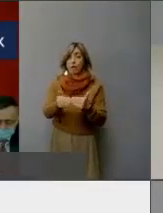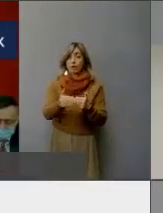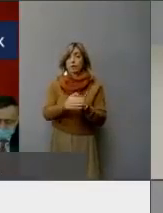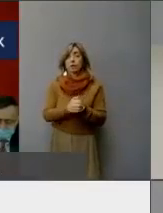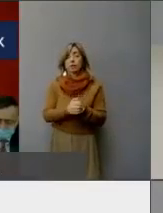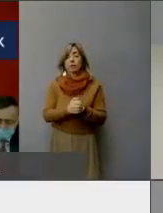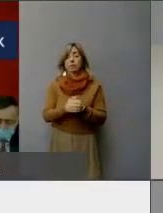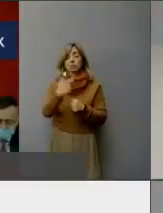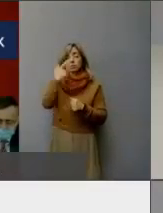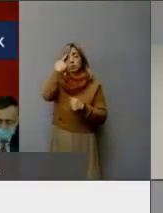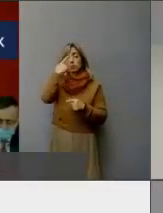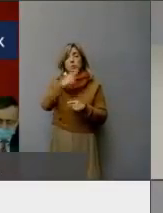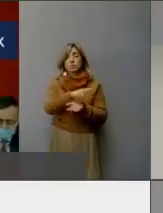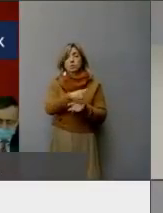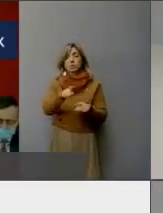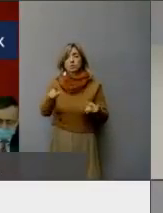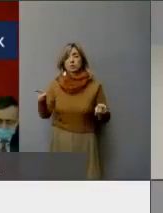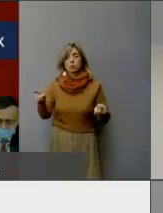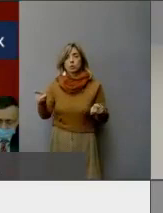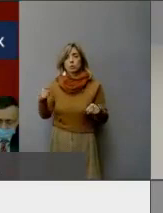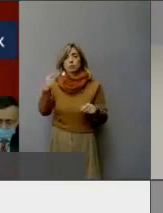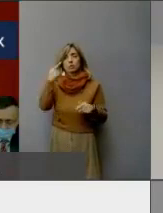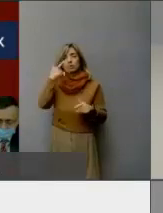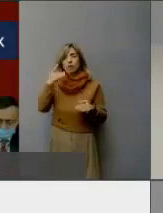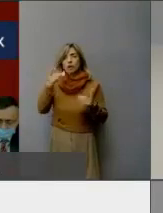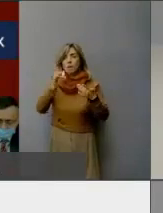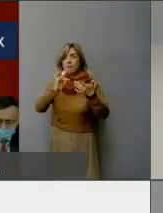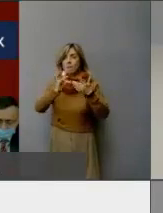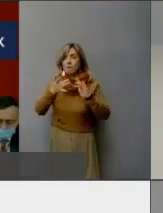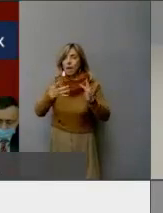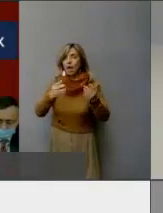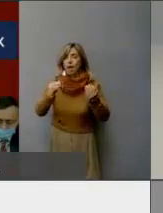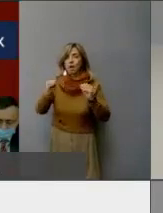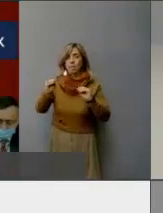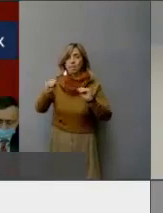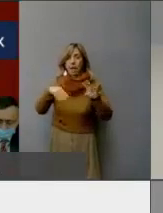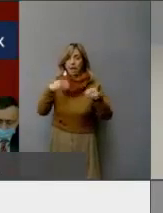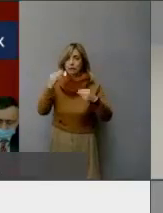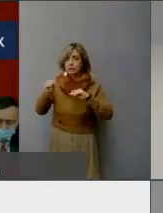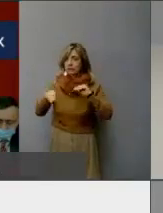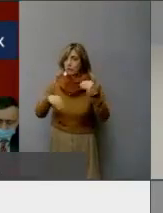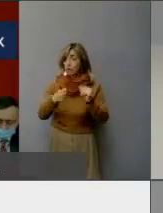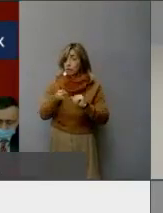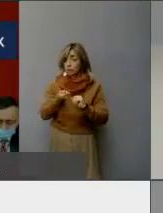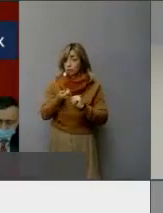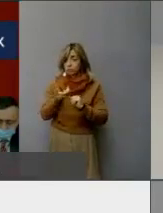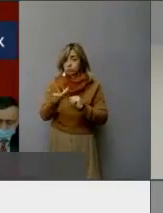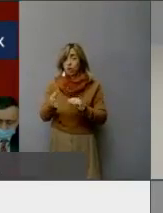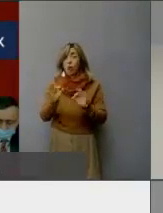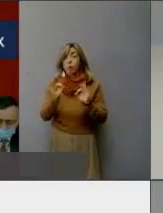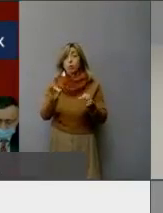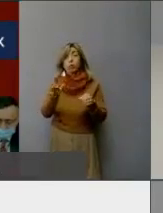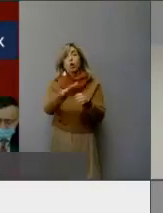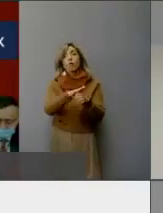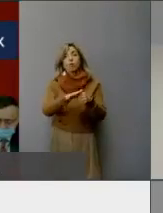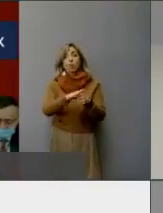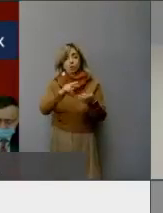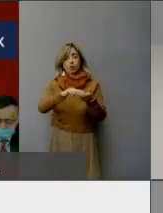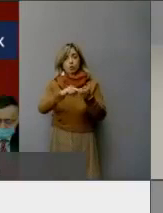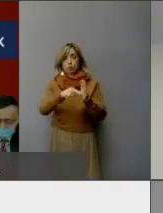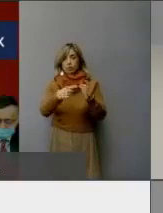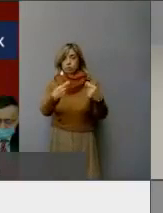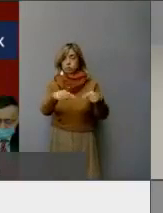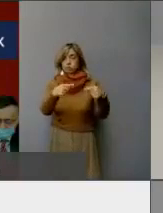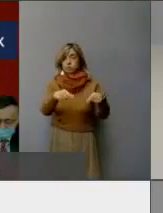elevato di e mail e messaggi che sono arrivati a me proprio da famiglie che hanno questo problema non